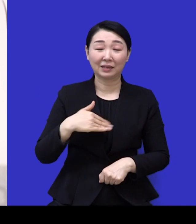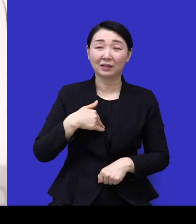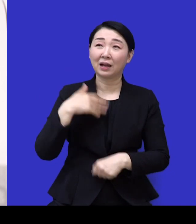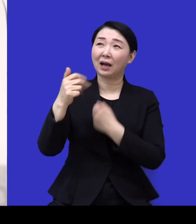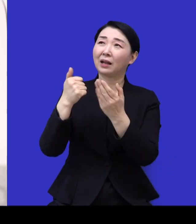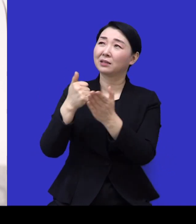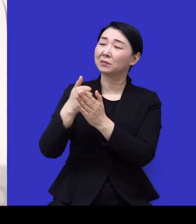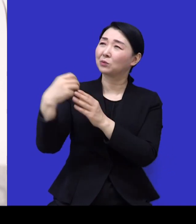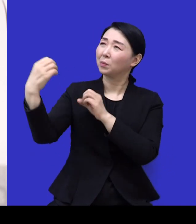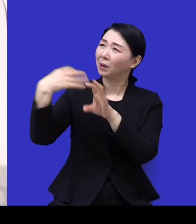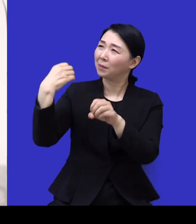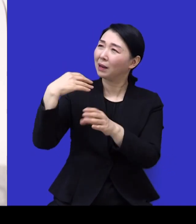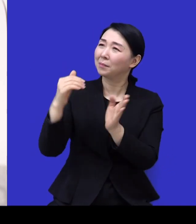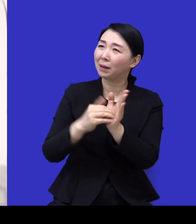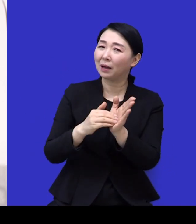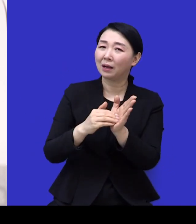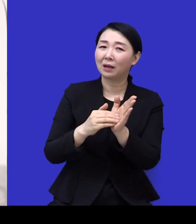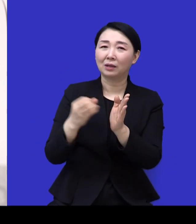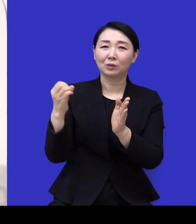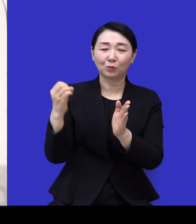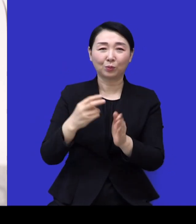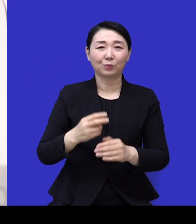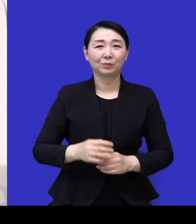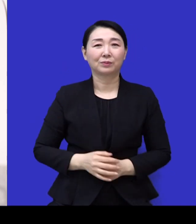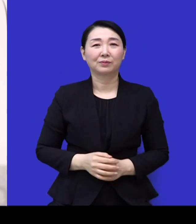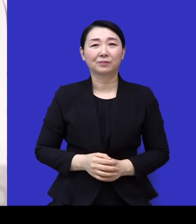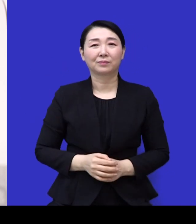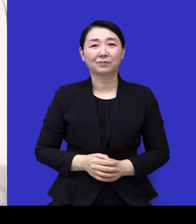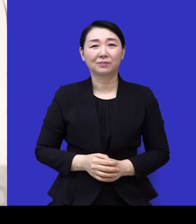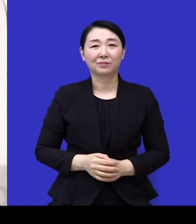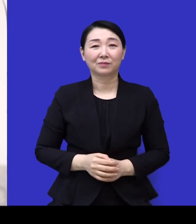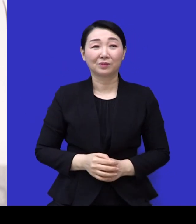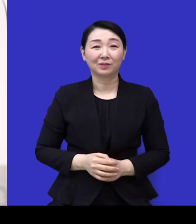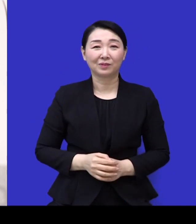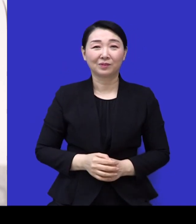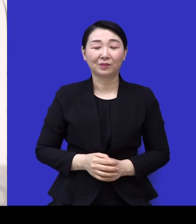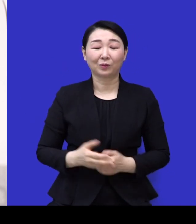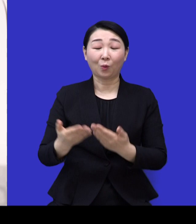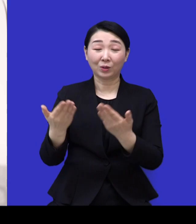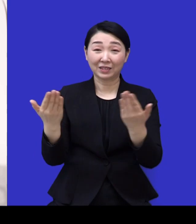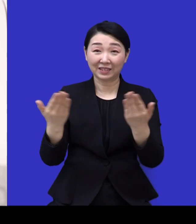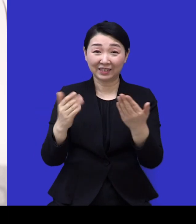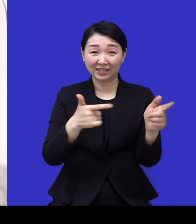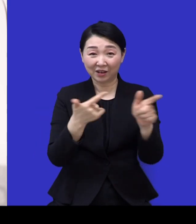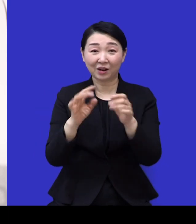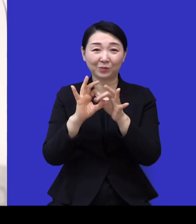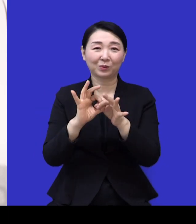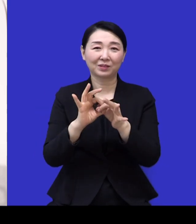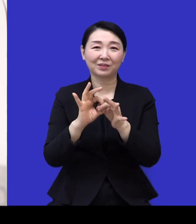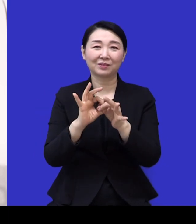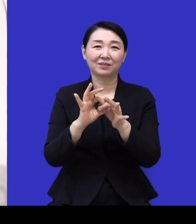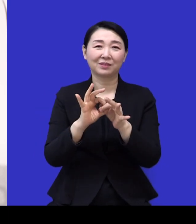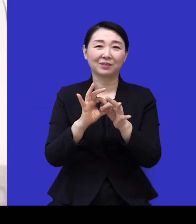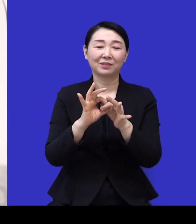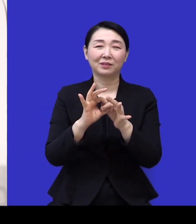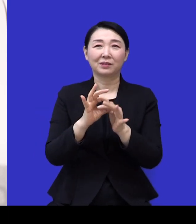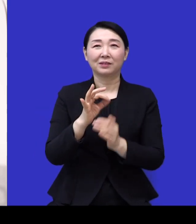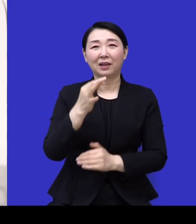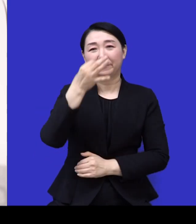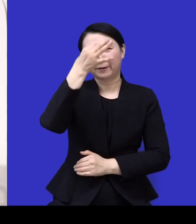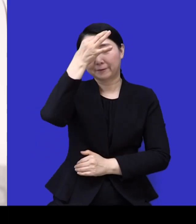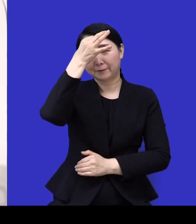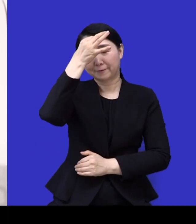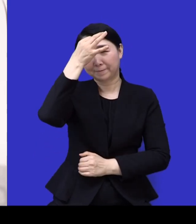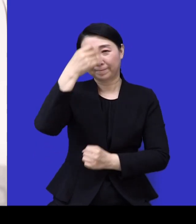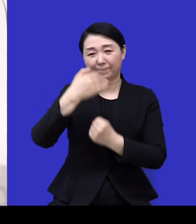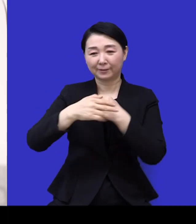그런 계속적인 이제 여러 가지 일들을 통해서 이제 그 달란트를 가지고